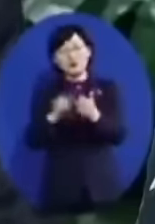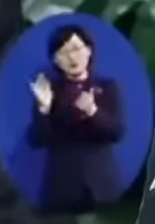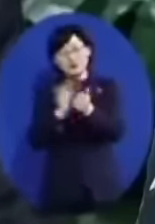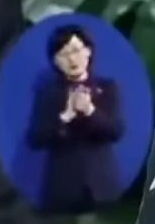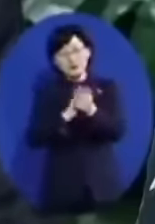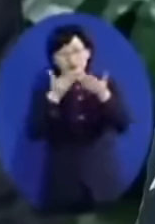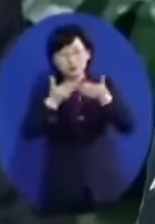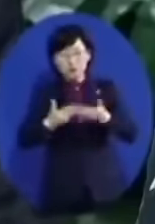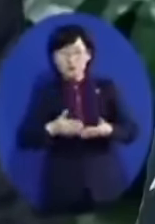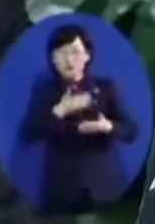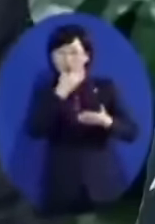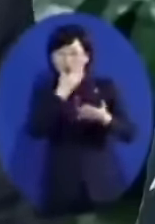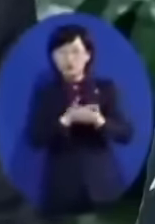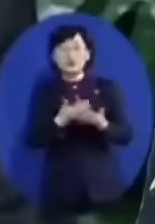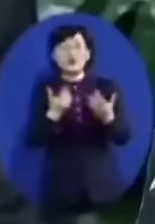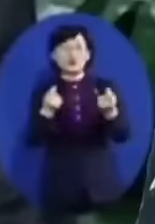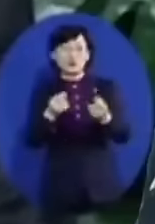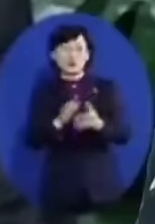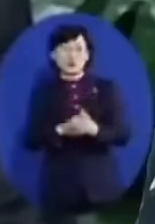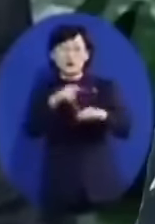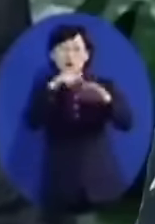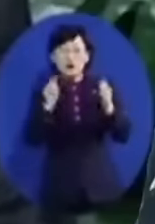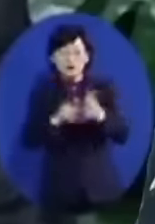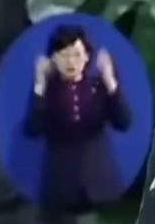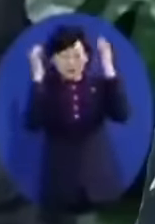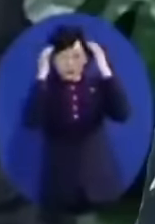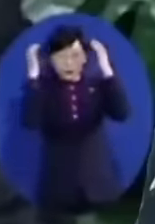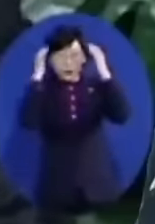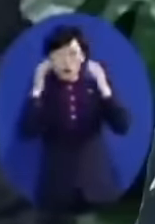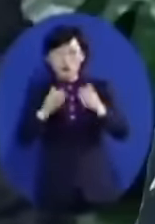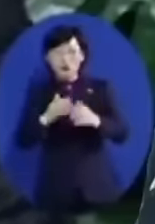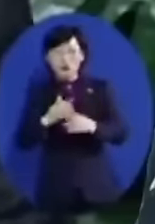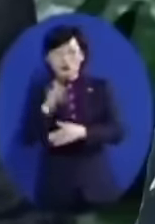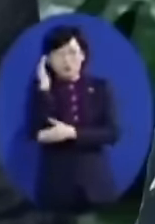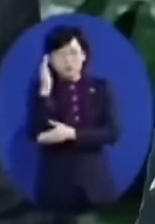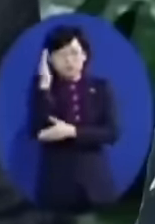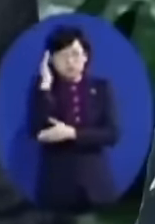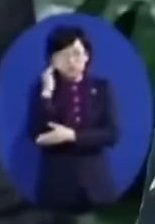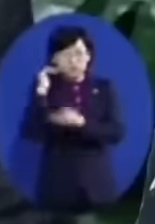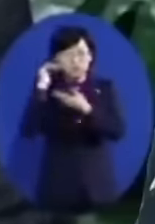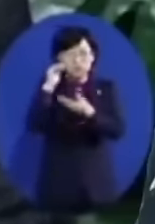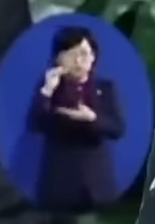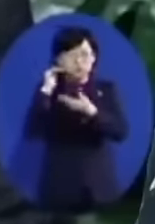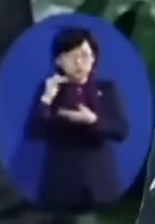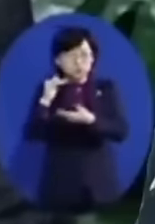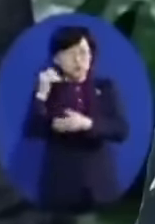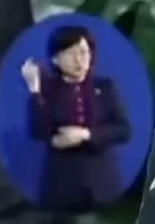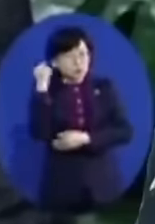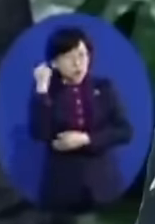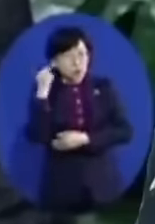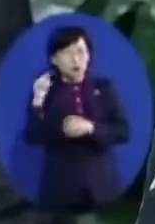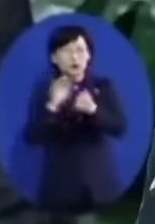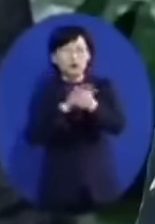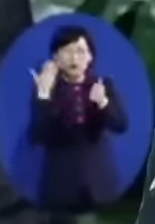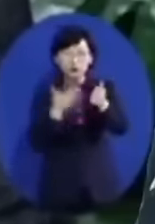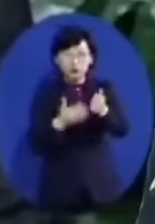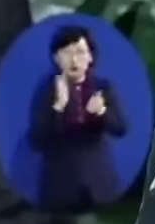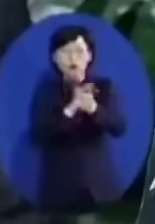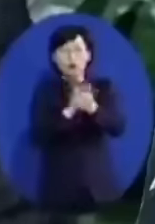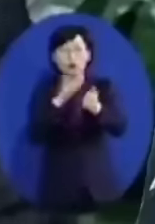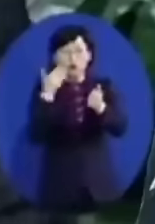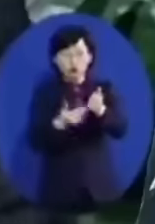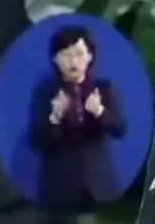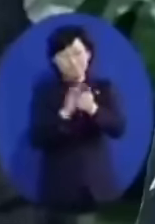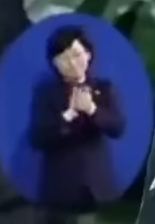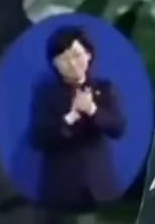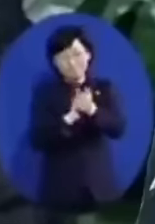건 참 중요합니다. 마음의 고통스러운 이야기를 다 들어주고 위로해 주고 격려해 주고 어루만져 주는